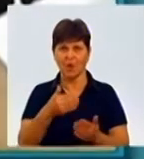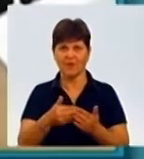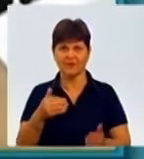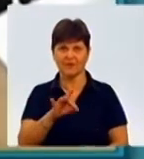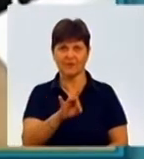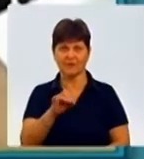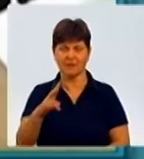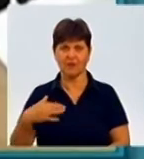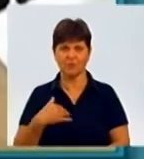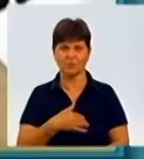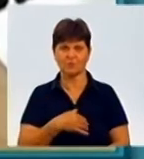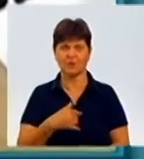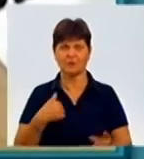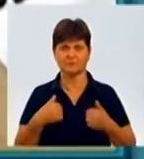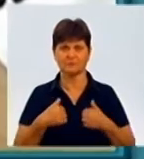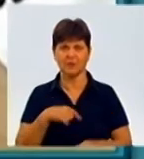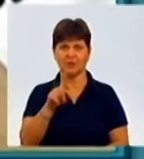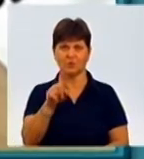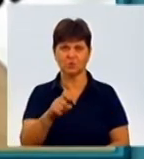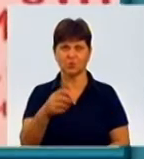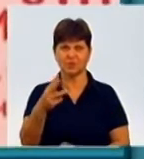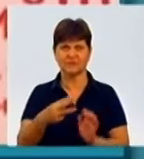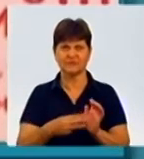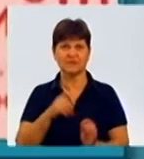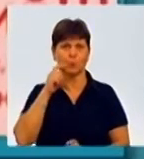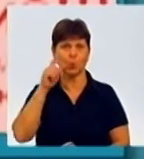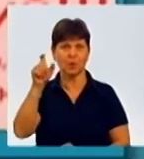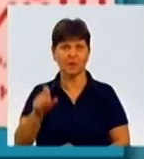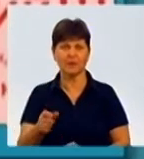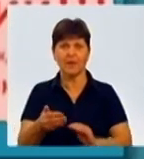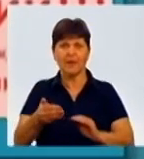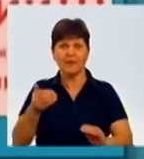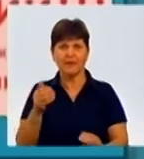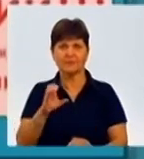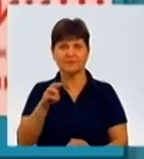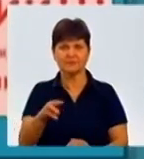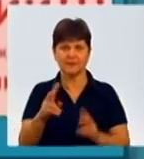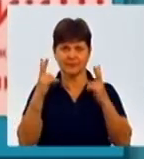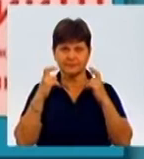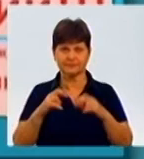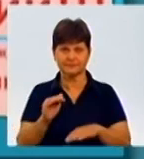страждає майже 138 тисяч українців. Ранні стадії раку діагностуються у